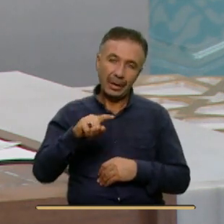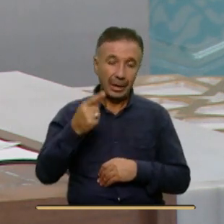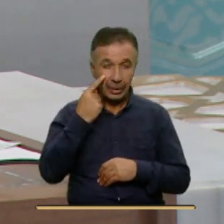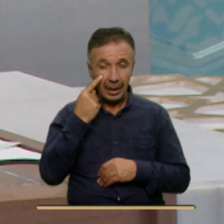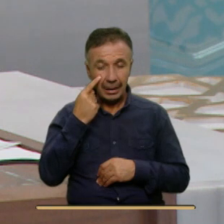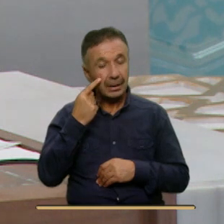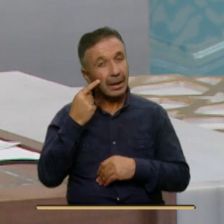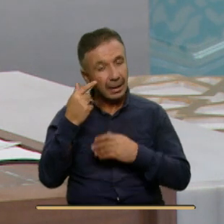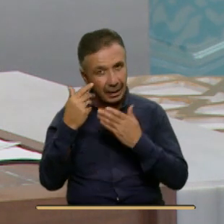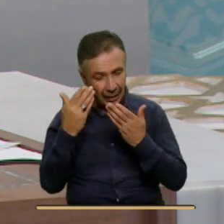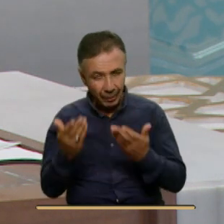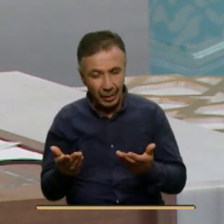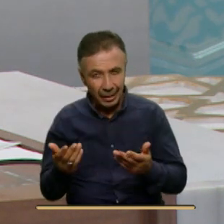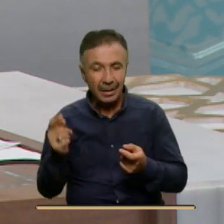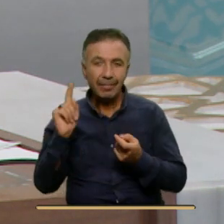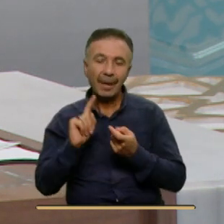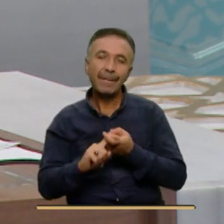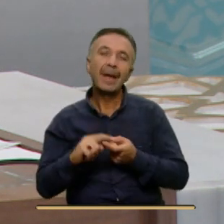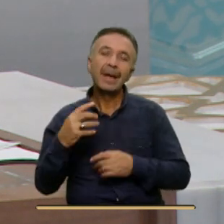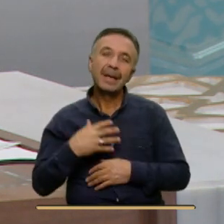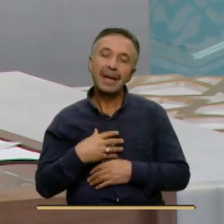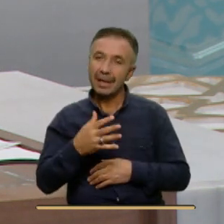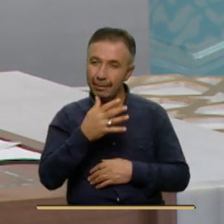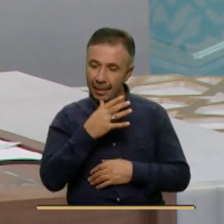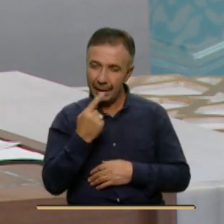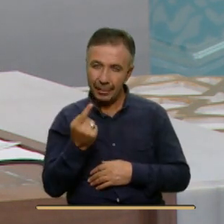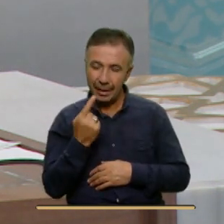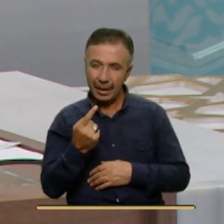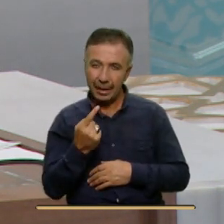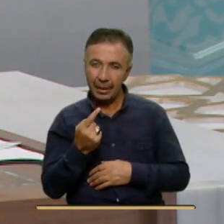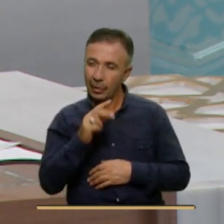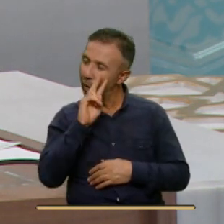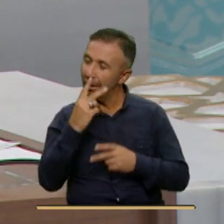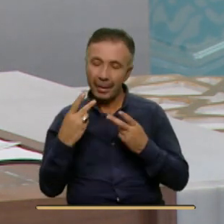ettim ve kendi bildiklerimi de bağışladım buyurur.